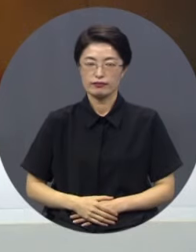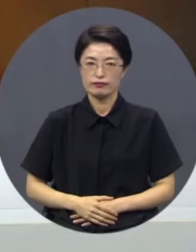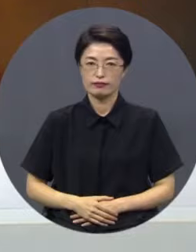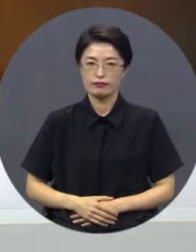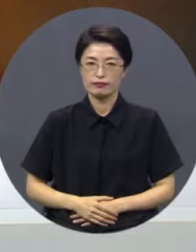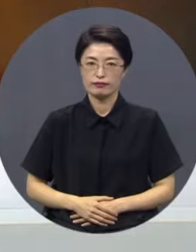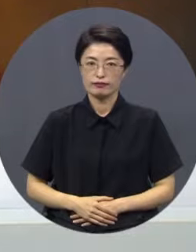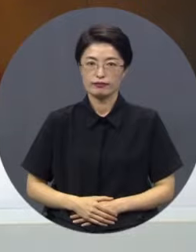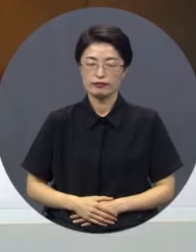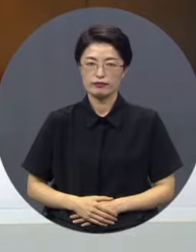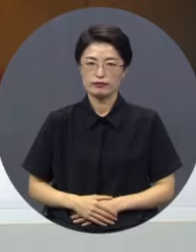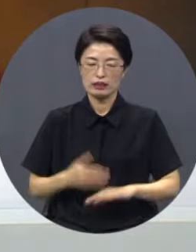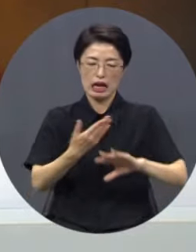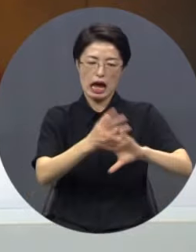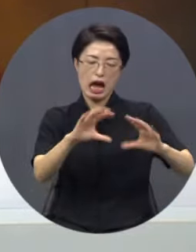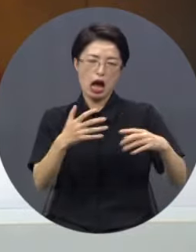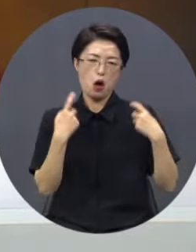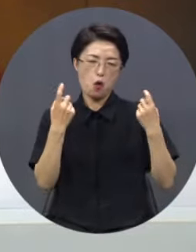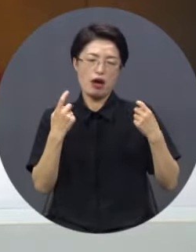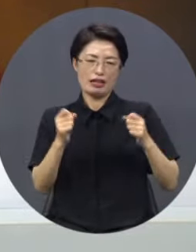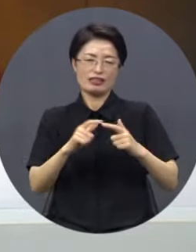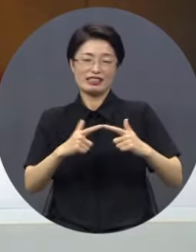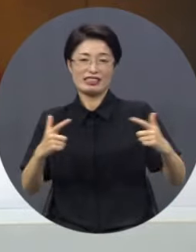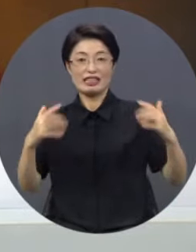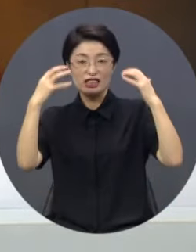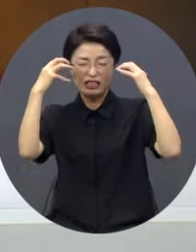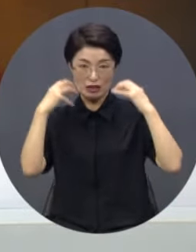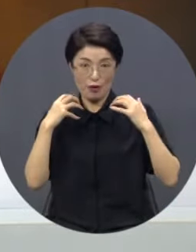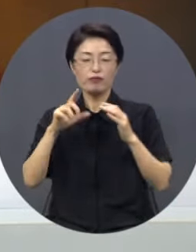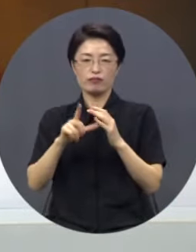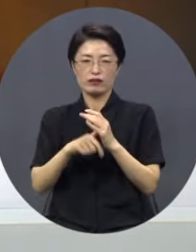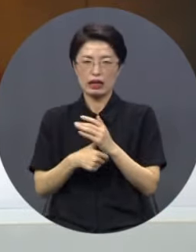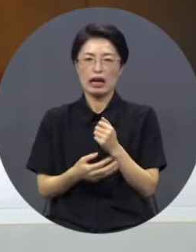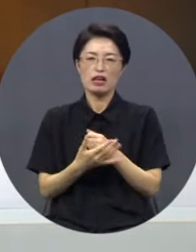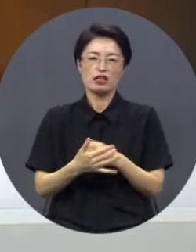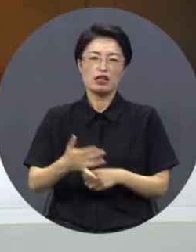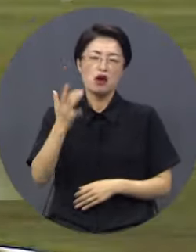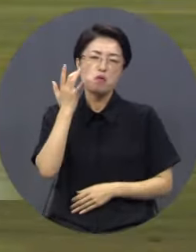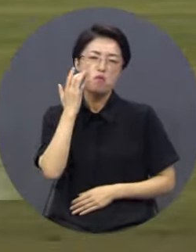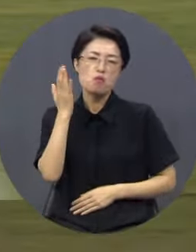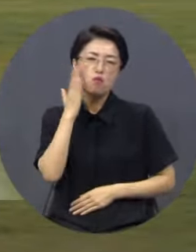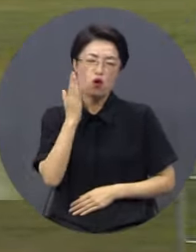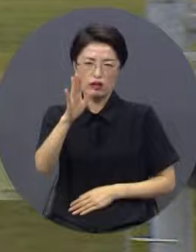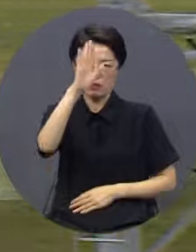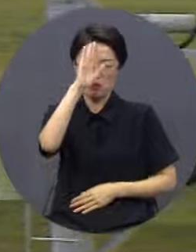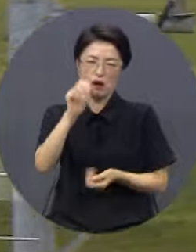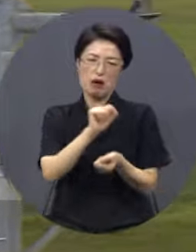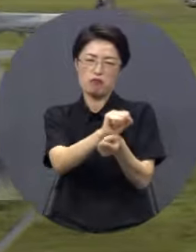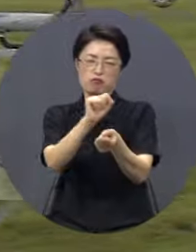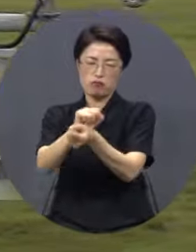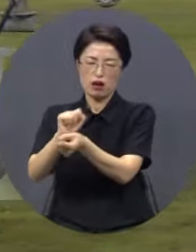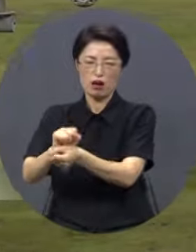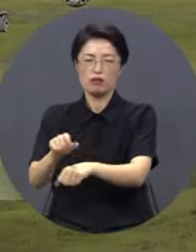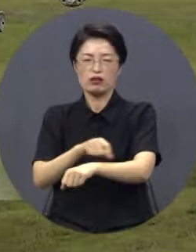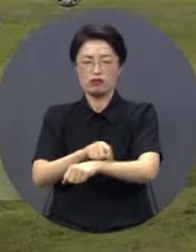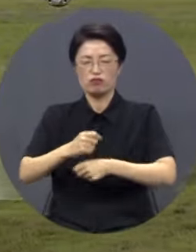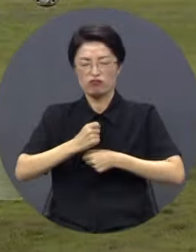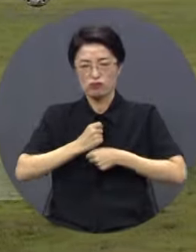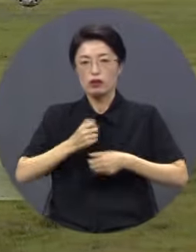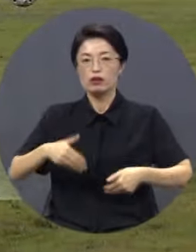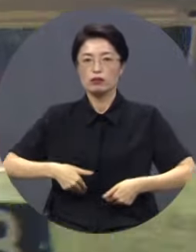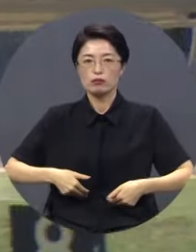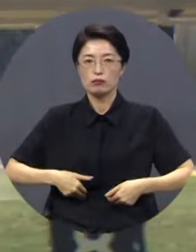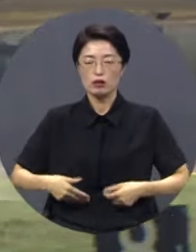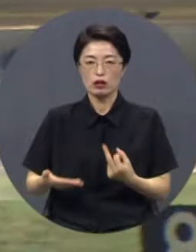했습니다 해외 여행이 늘어나는 여름 휴가철을 맞아 모기 매개 감염병에 대한 각별한 주의가 요구됩니다